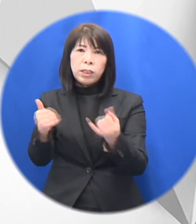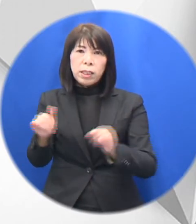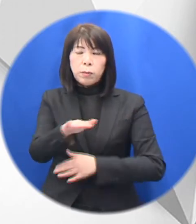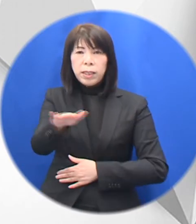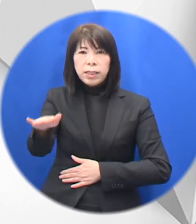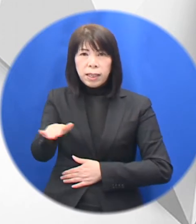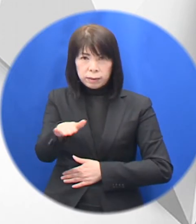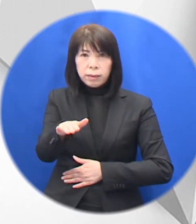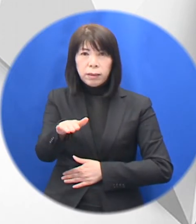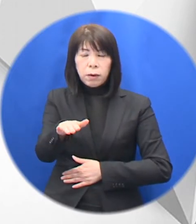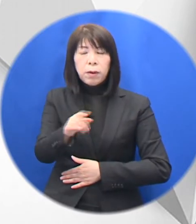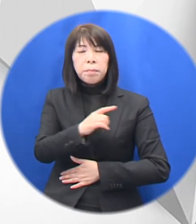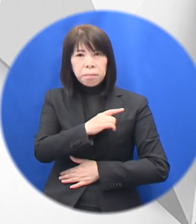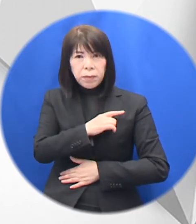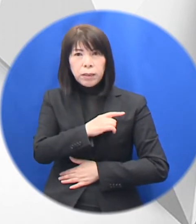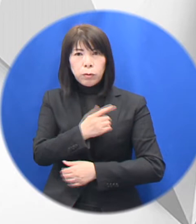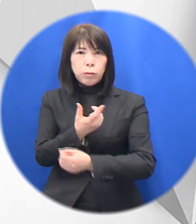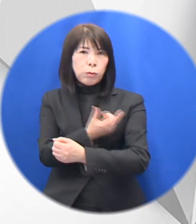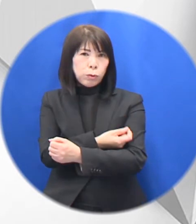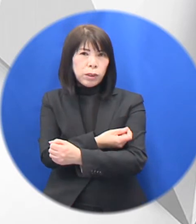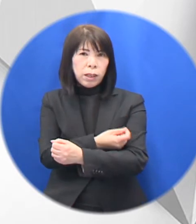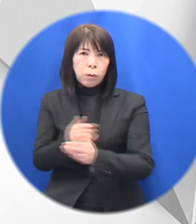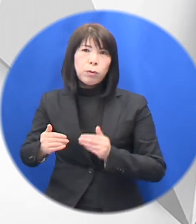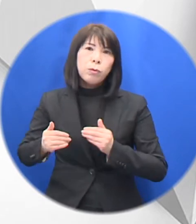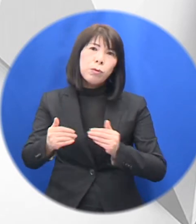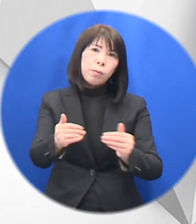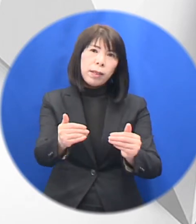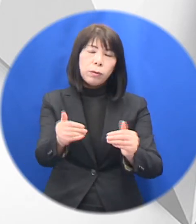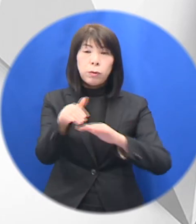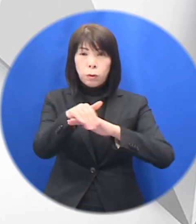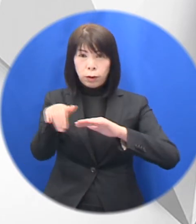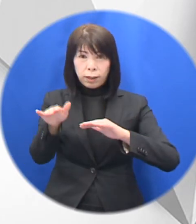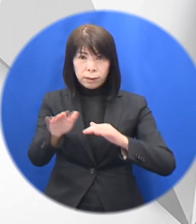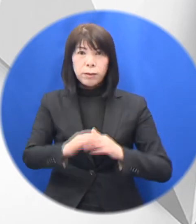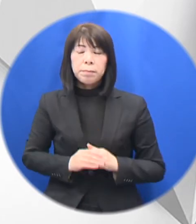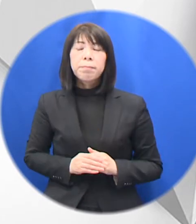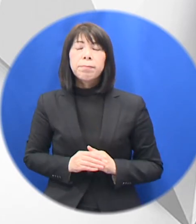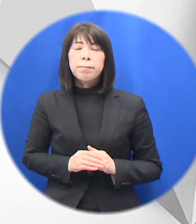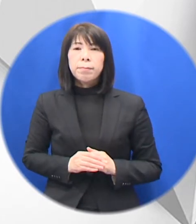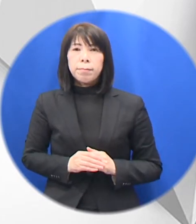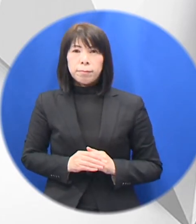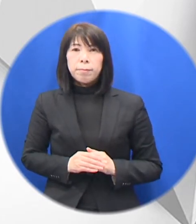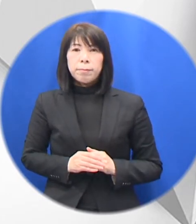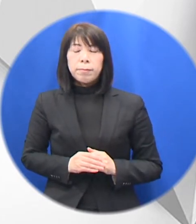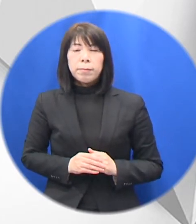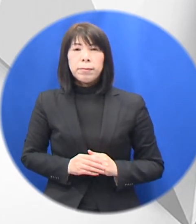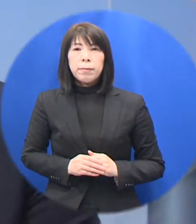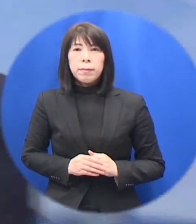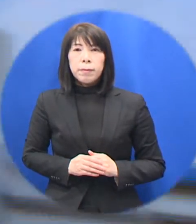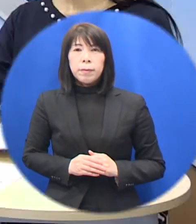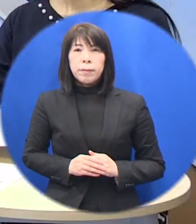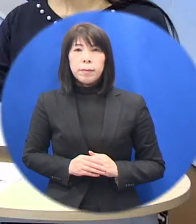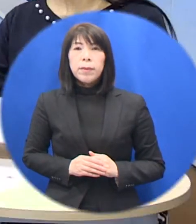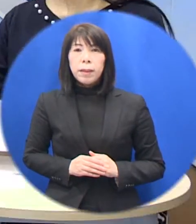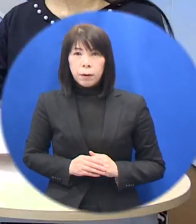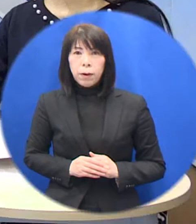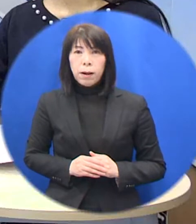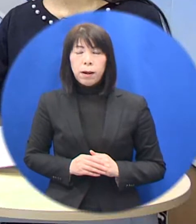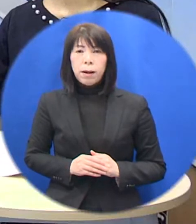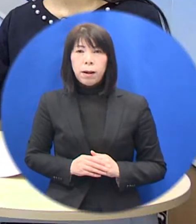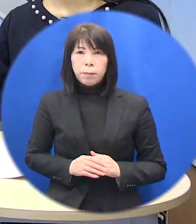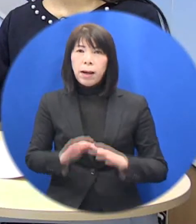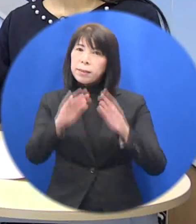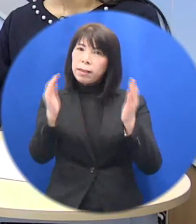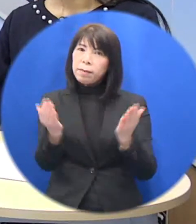先行して打っていくという形のですね、 はい、 まあ、接種が進んでいく予定だと思います。 例えばこの全体